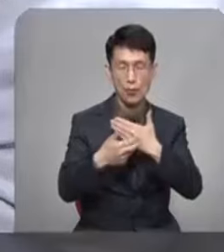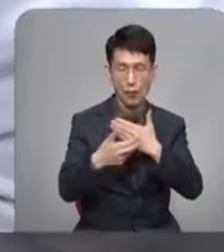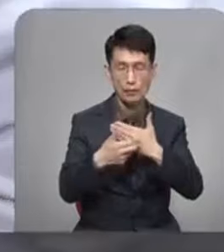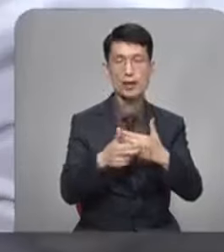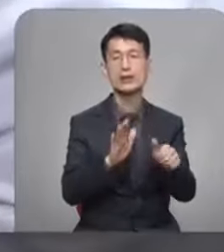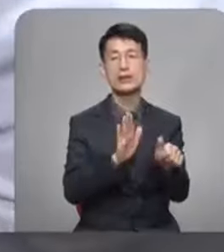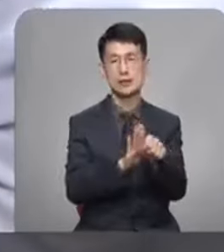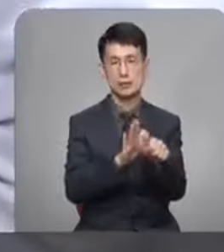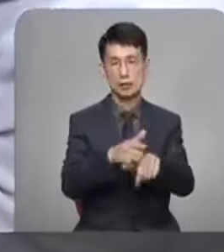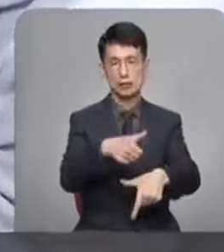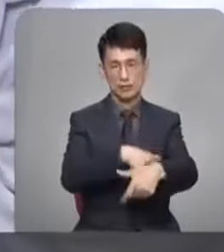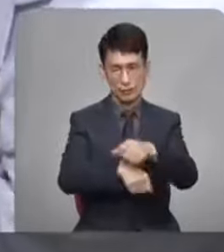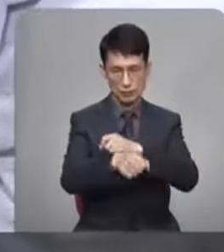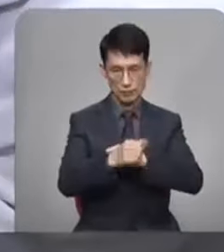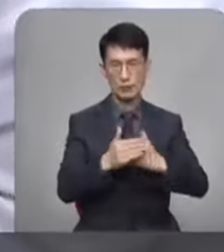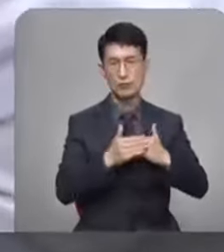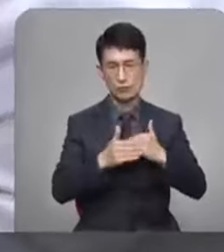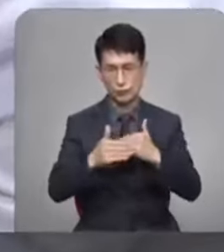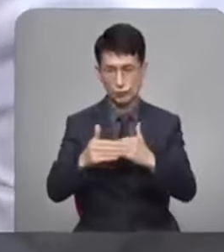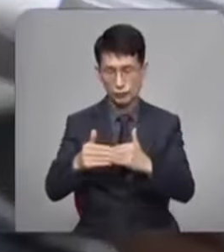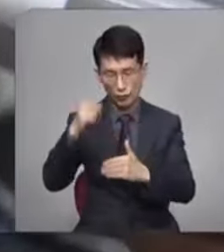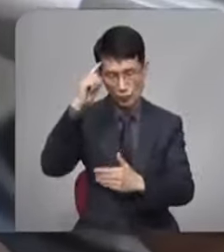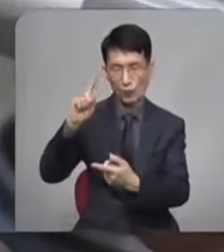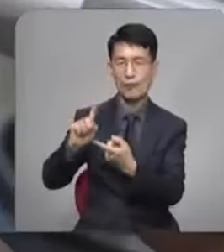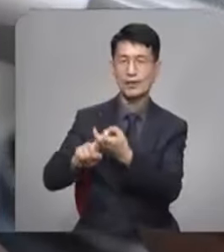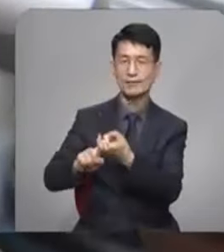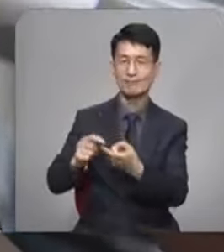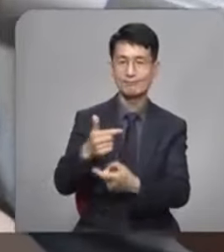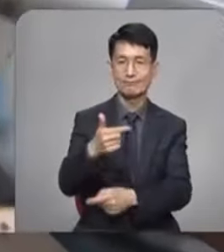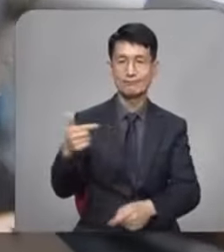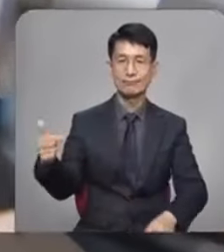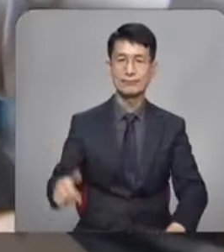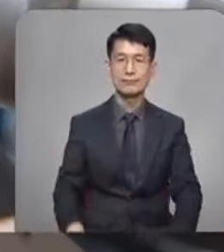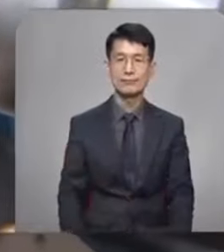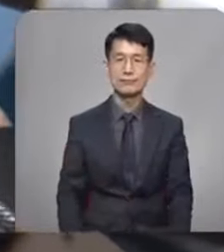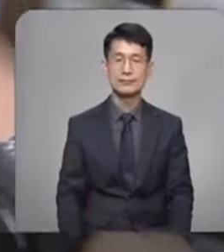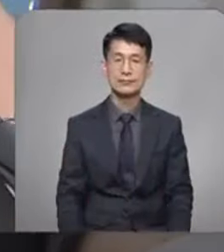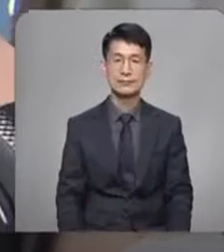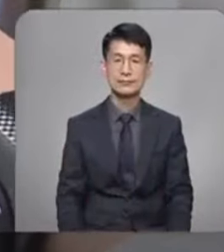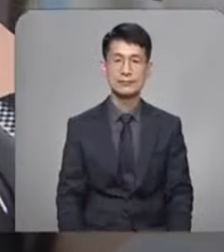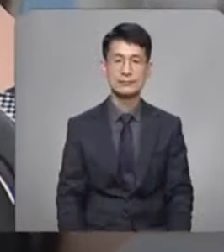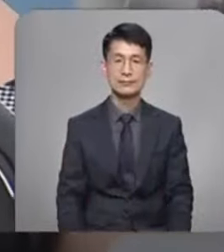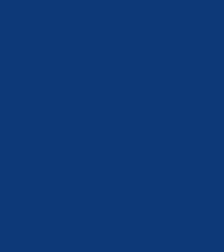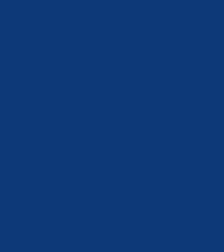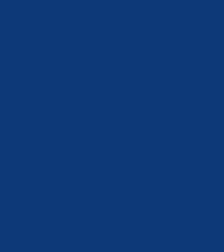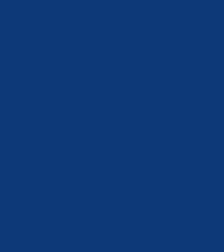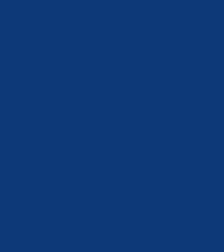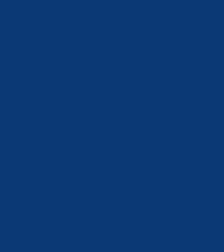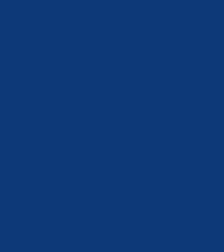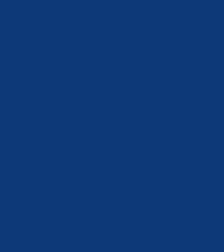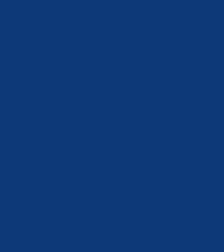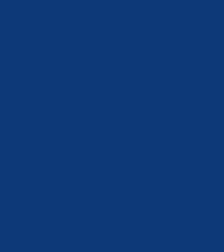추진하겠다고 밝혀 성사 여부가 주목됩니다 KBS 뉴스 정면구입니다 많이